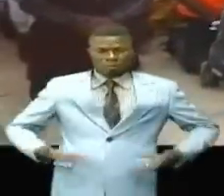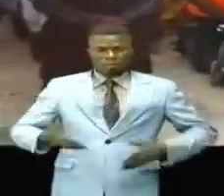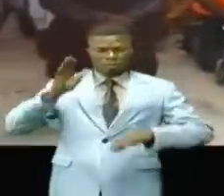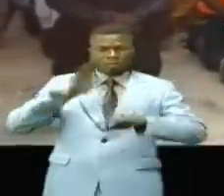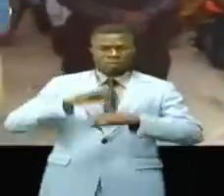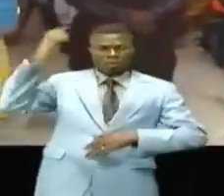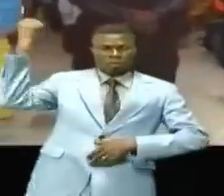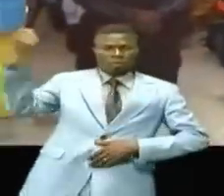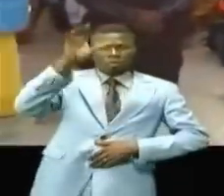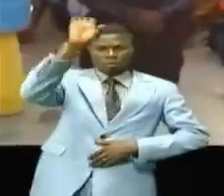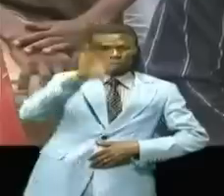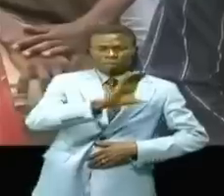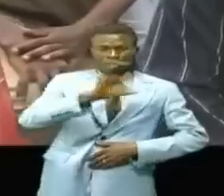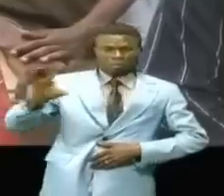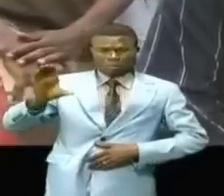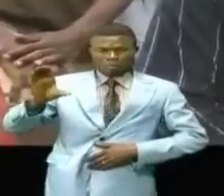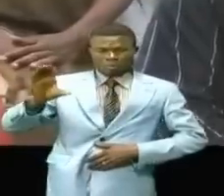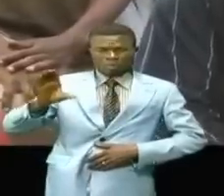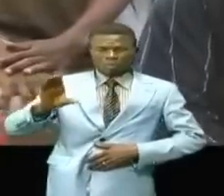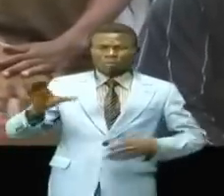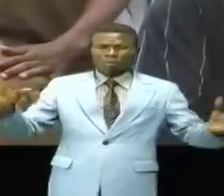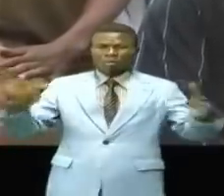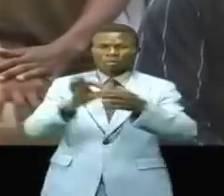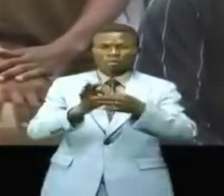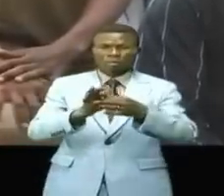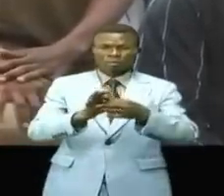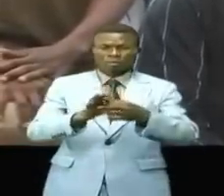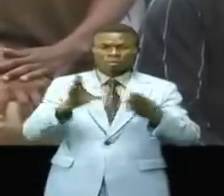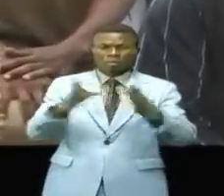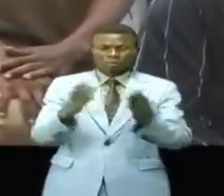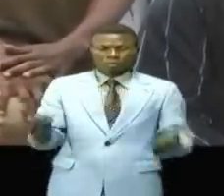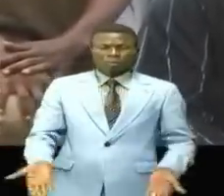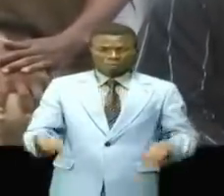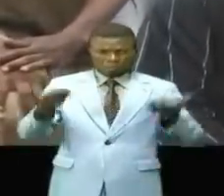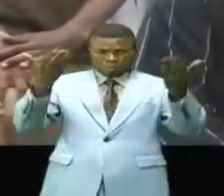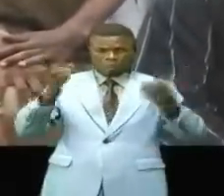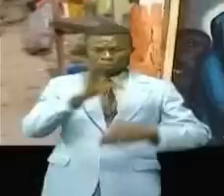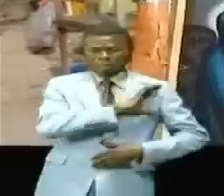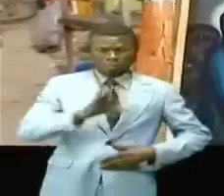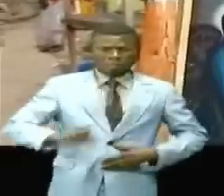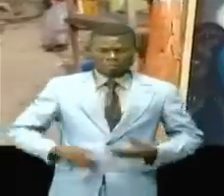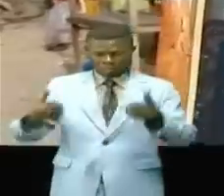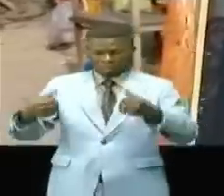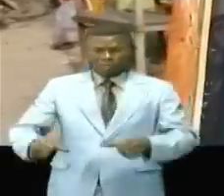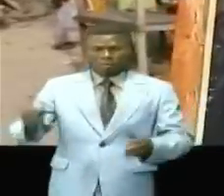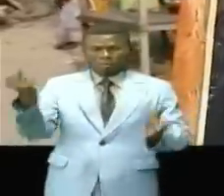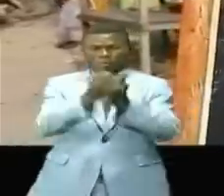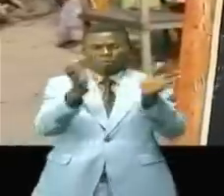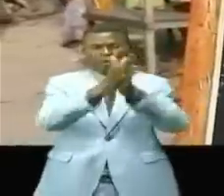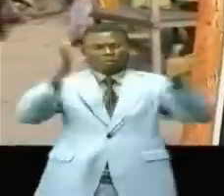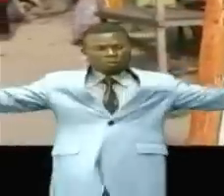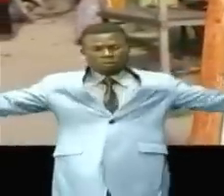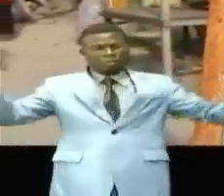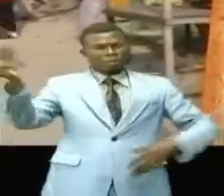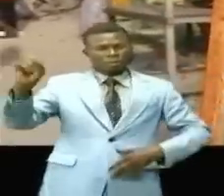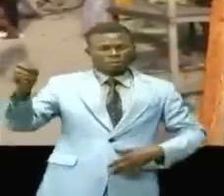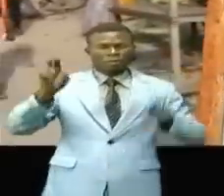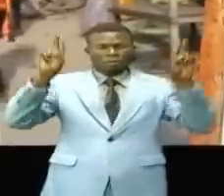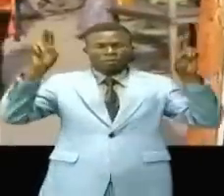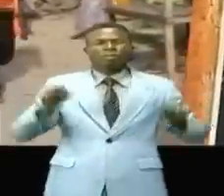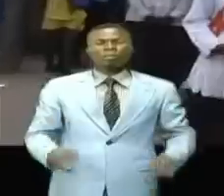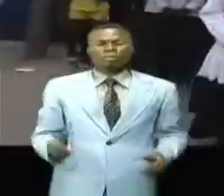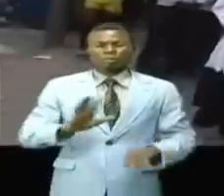monde. La croix est toujours mise en lien avec la résurrection. Le Christ n'est pas resté cloué au bois de la croix. Il est mort